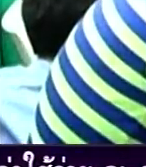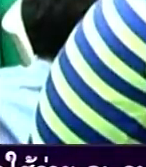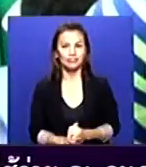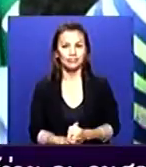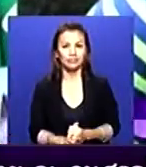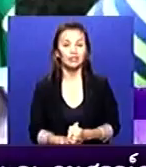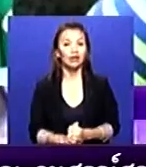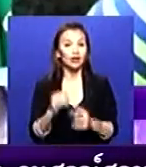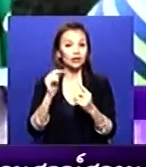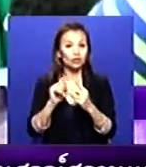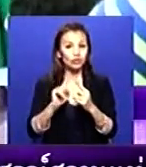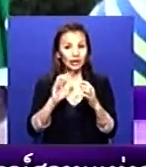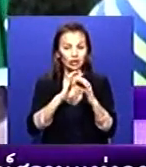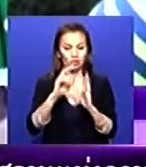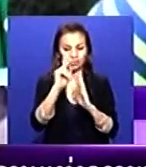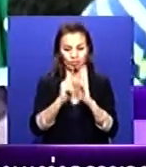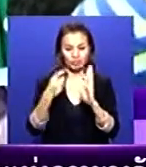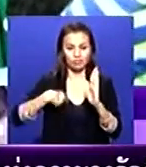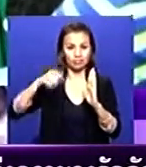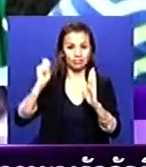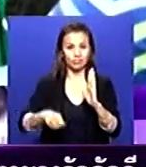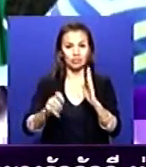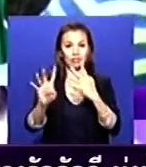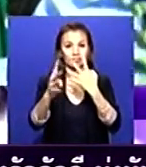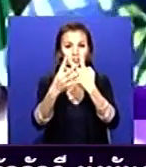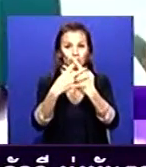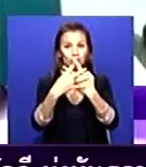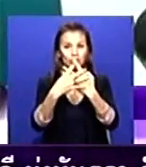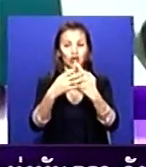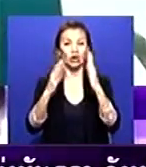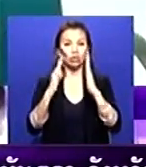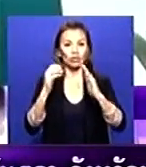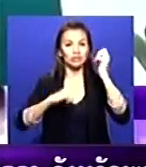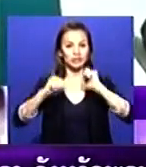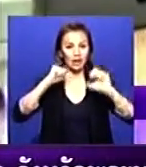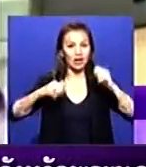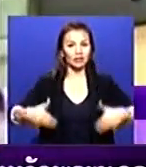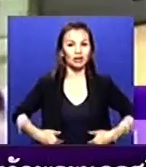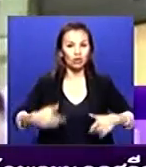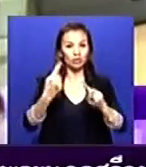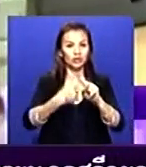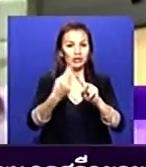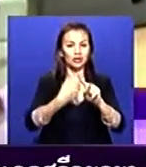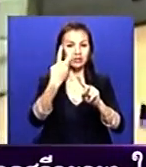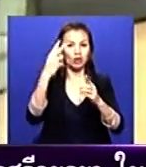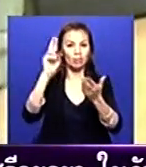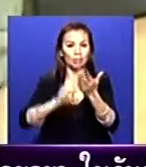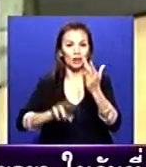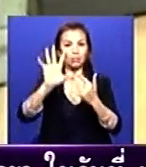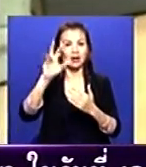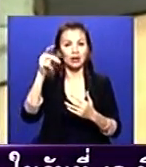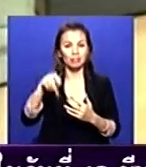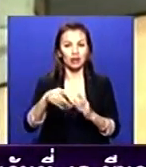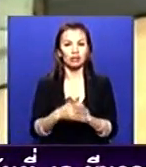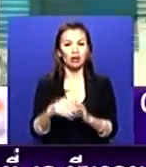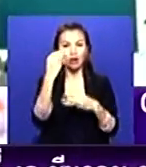ศาลแขวงพระนครเหนือสั่งจำคุกนายคณินนาคพงษ์หรือต่ายเชิญยิ้มนักแสดงตลกเป็นเวลา2เดือนปรับ 5,000 บาทฐานความผิดขับร